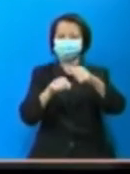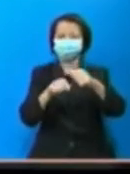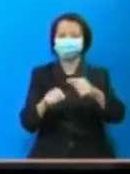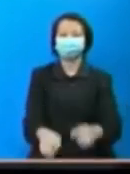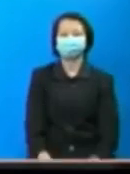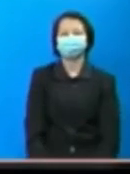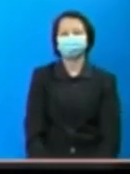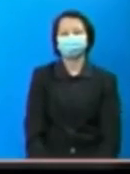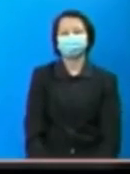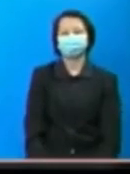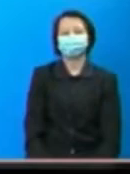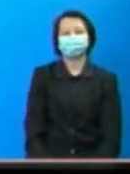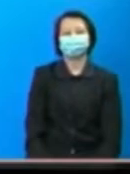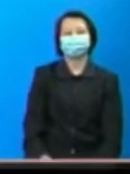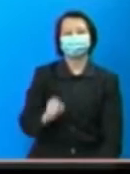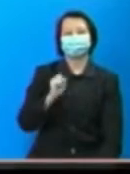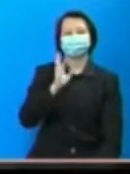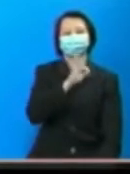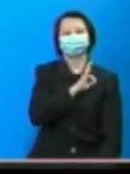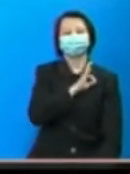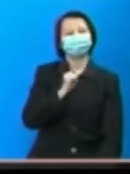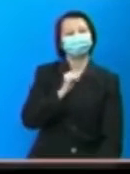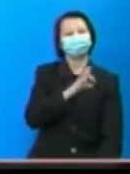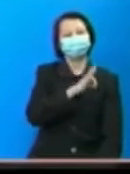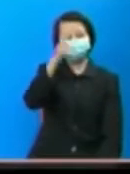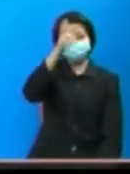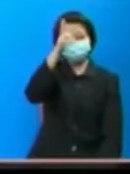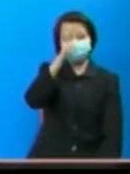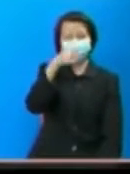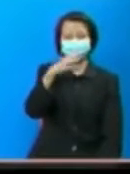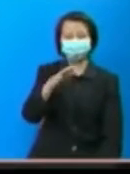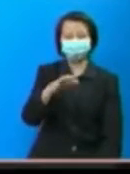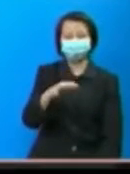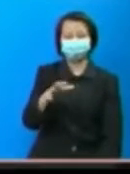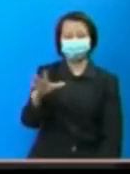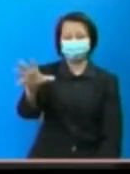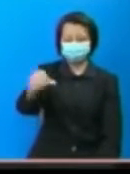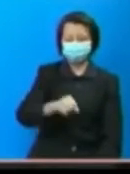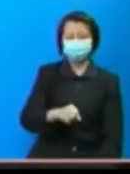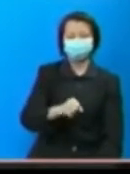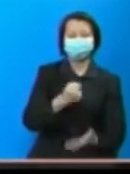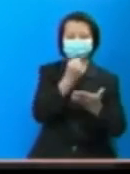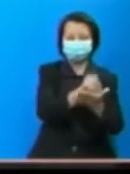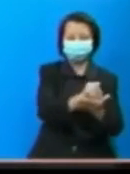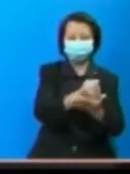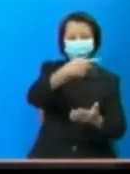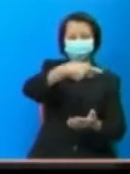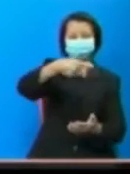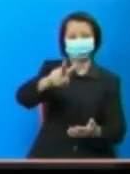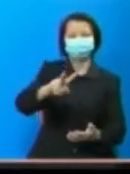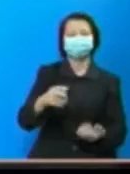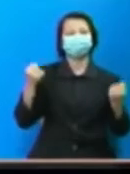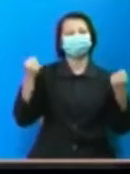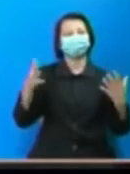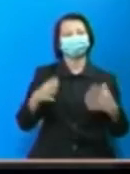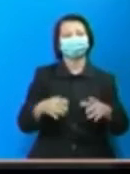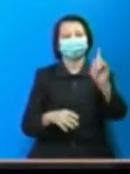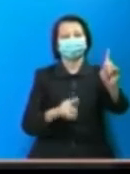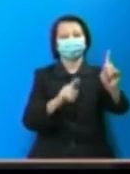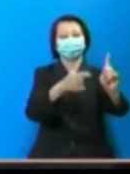berikut penjawat awam yang telah diberi diploy kepada PBB seramai